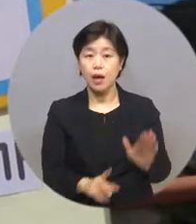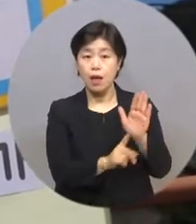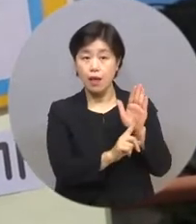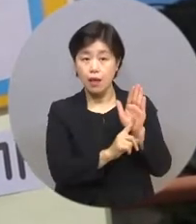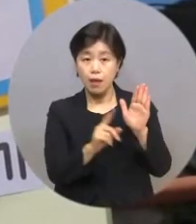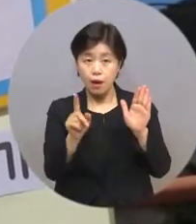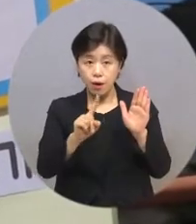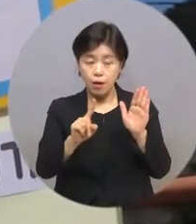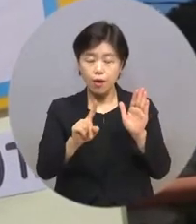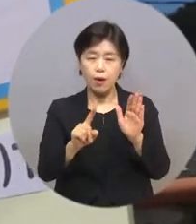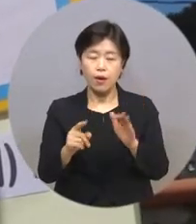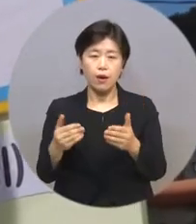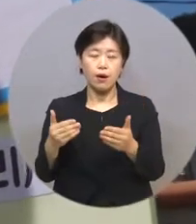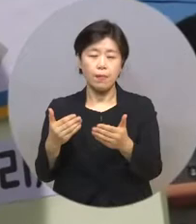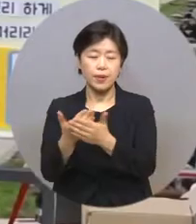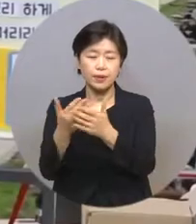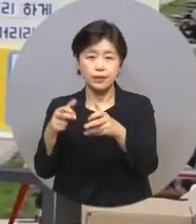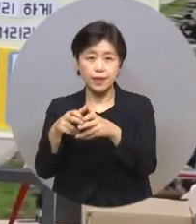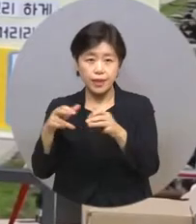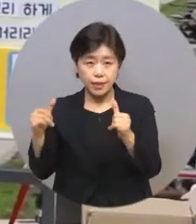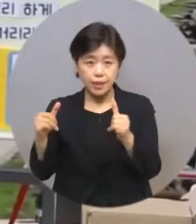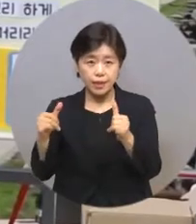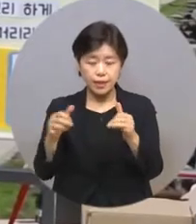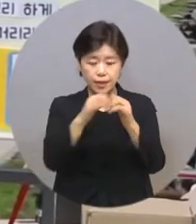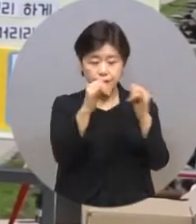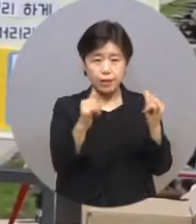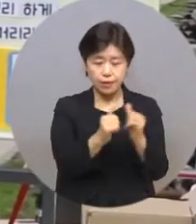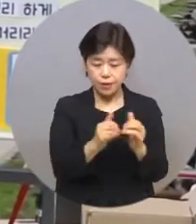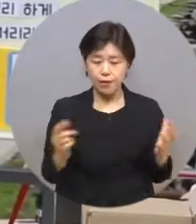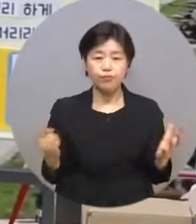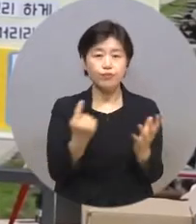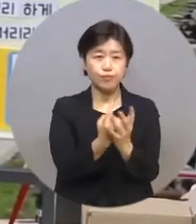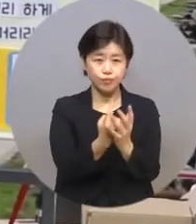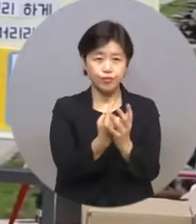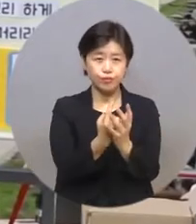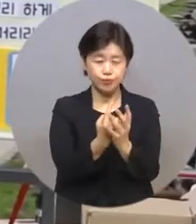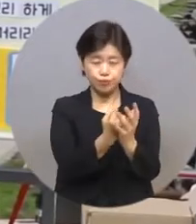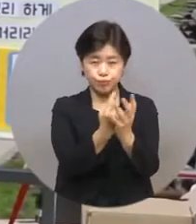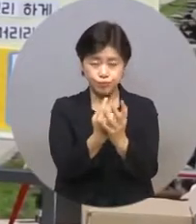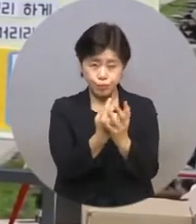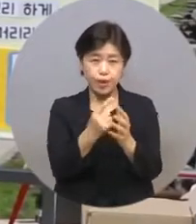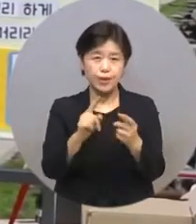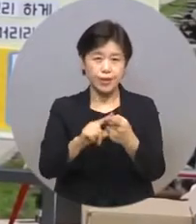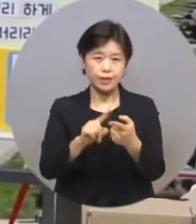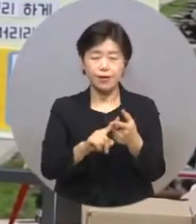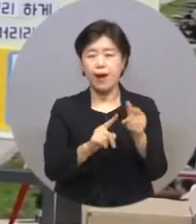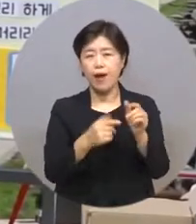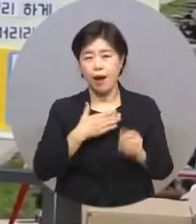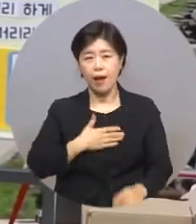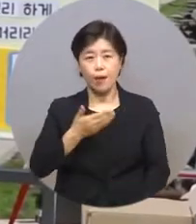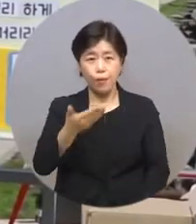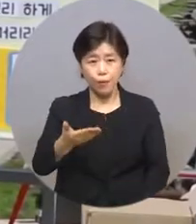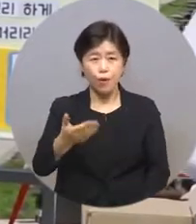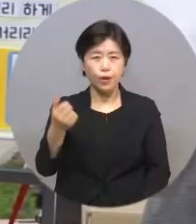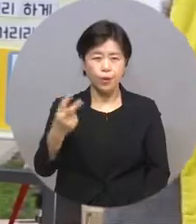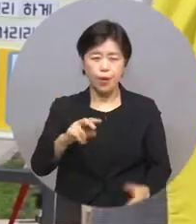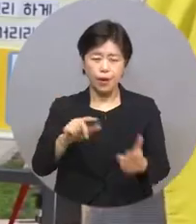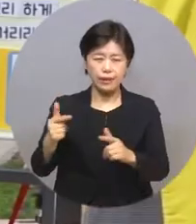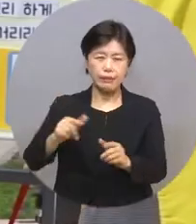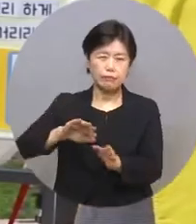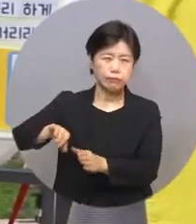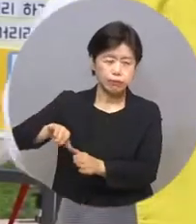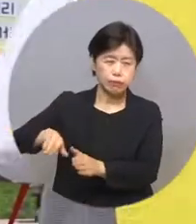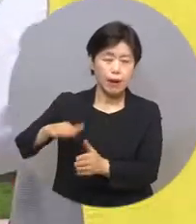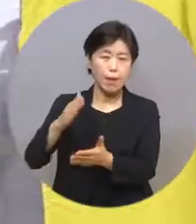지역사회에 이해 증진을 위한 것으로 발달장애인에 대한 편견 해소와 사회적 거리감 감소를 도모하는